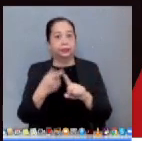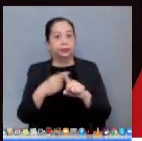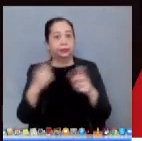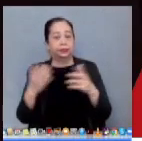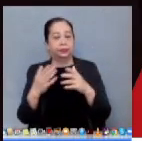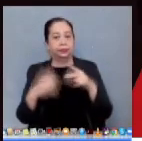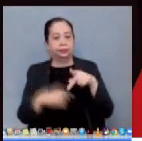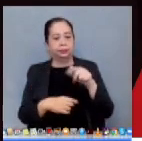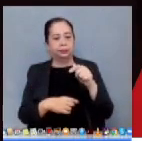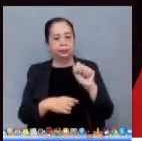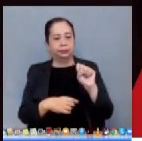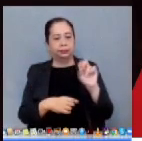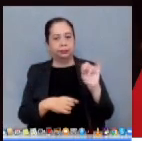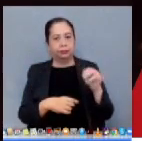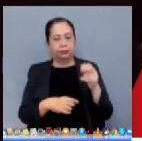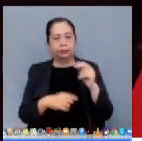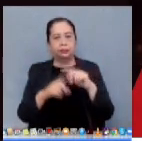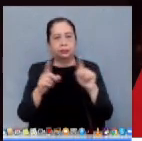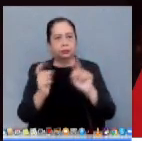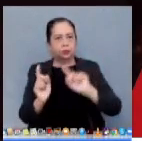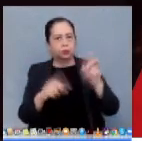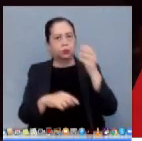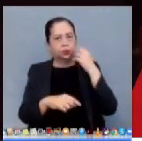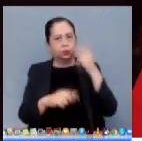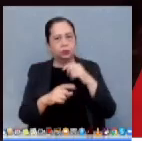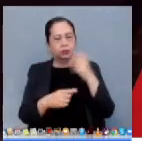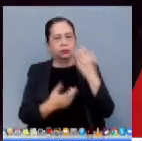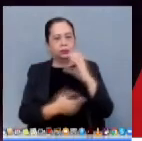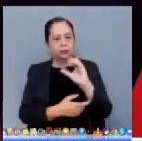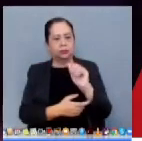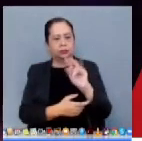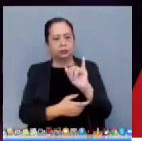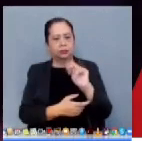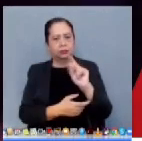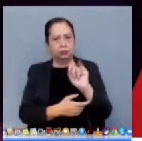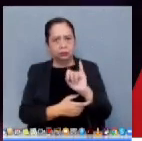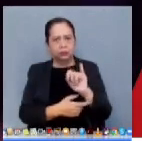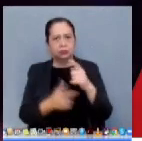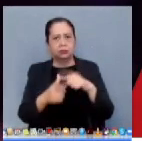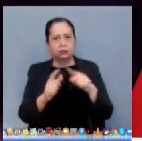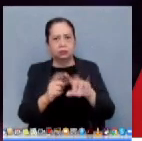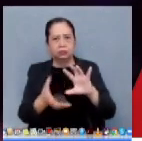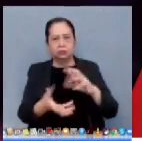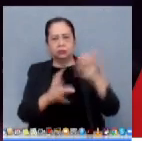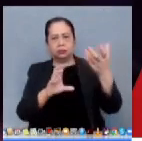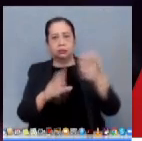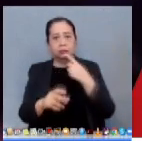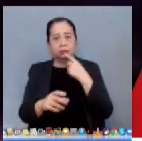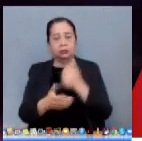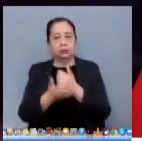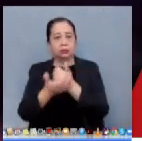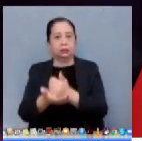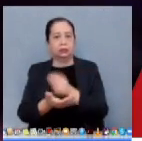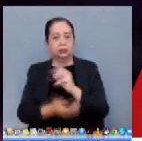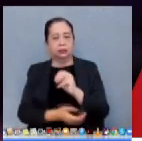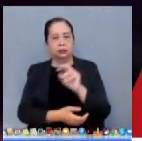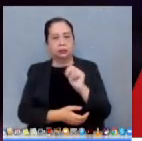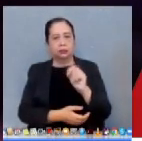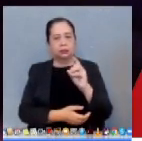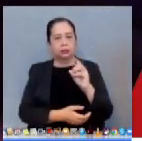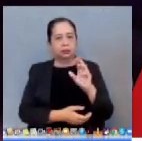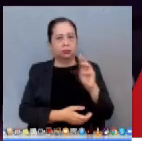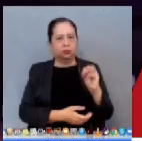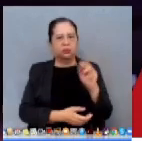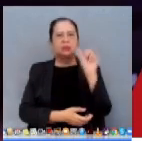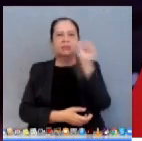at pauwi na sana sa bahay niya sa Cavinti nang maaksidente. Ayon sa responding taga MDRRMO, lasing umano ang